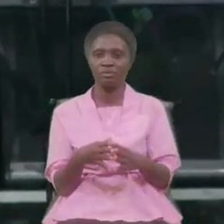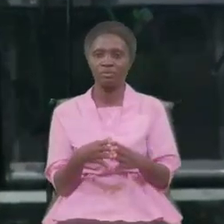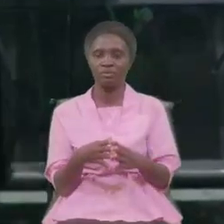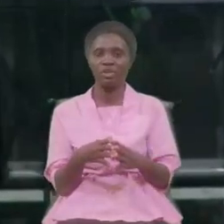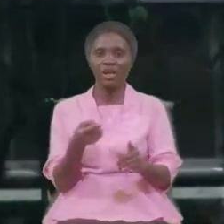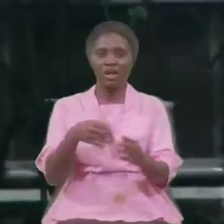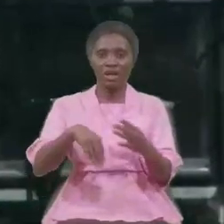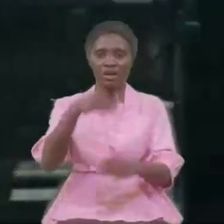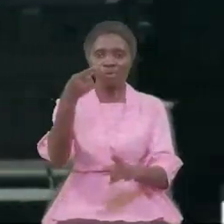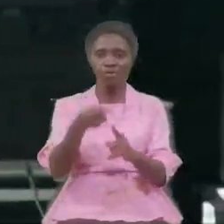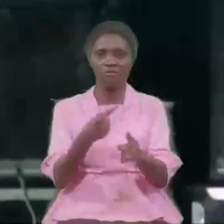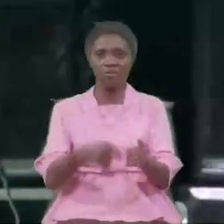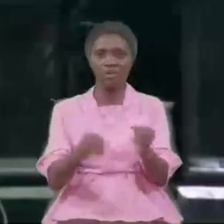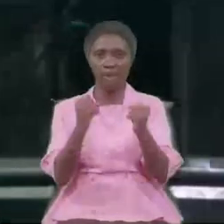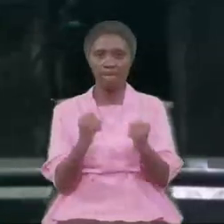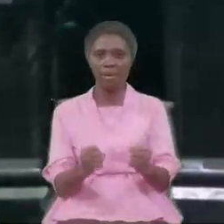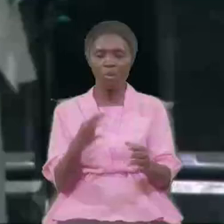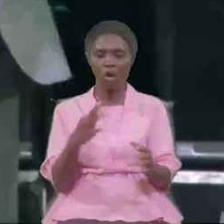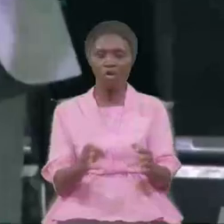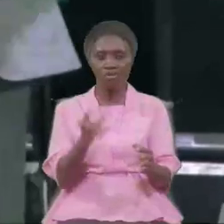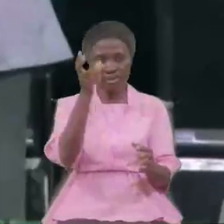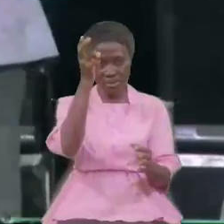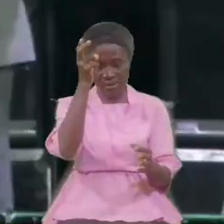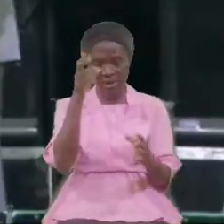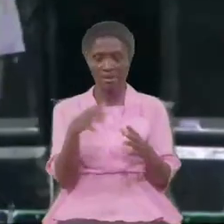Des chaînes, des liens et du pouvoir de Satan.